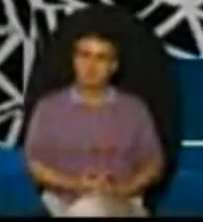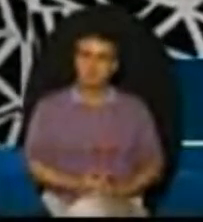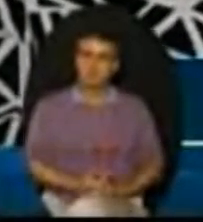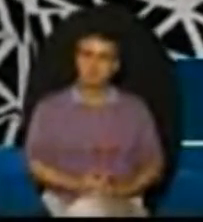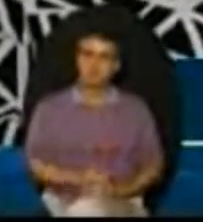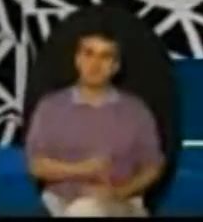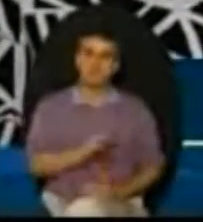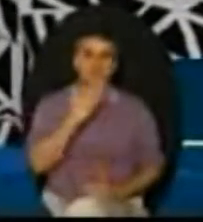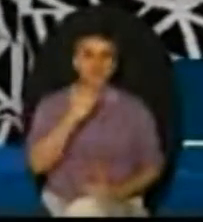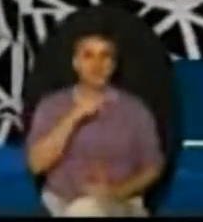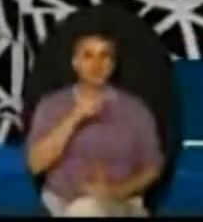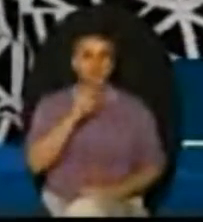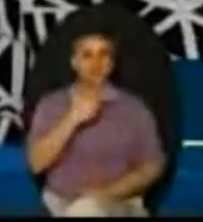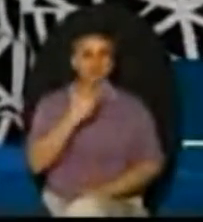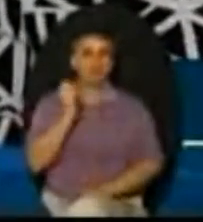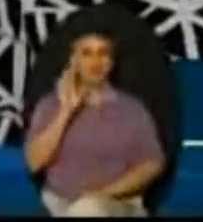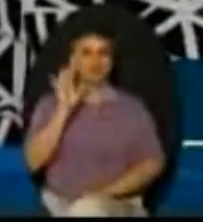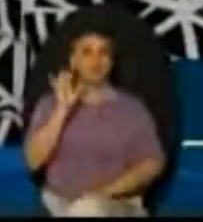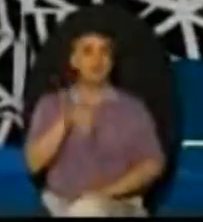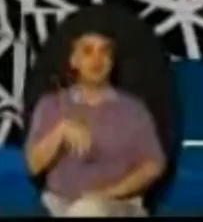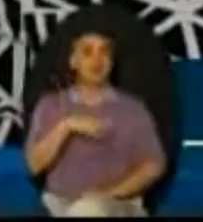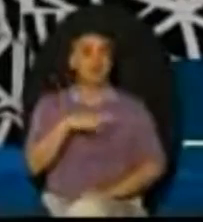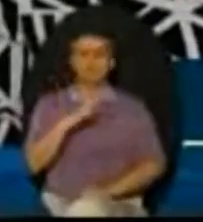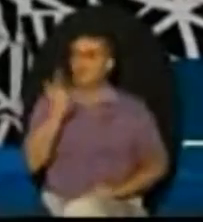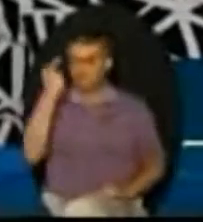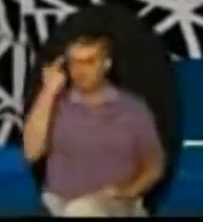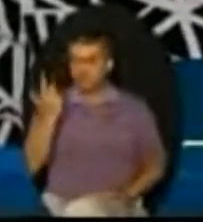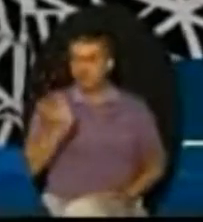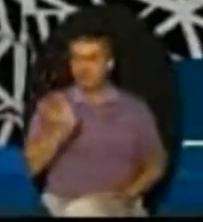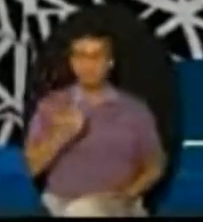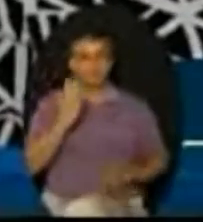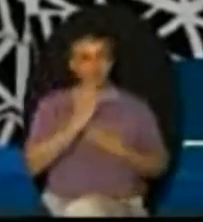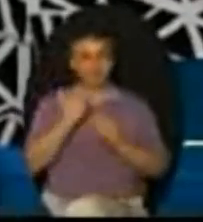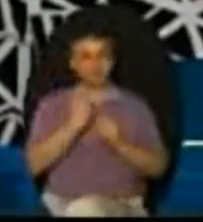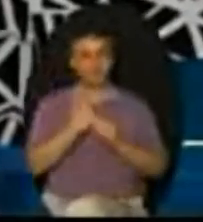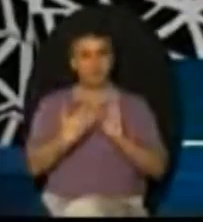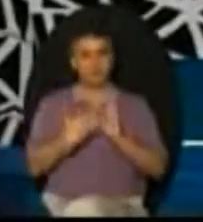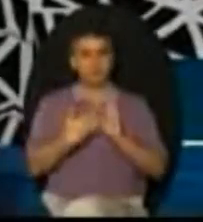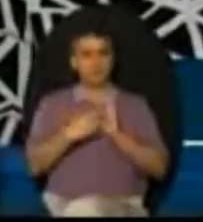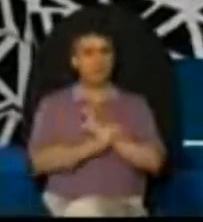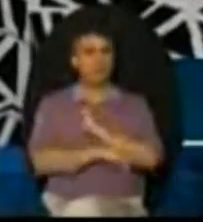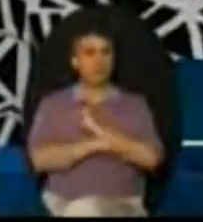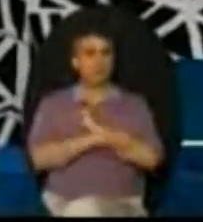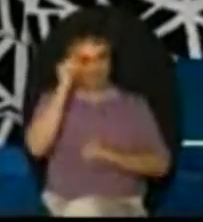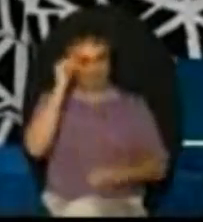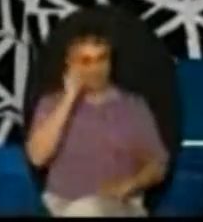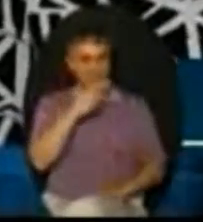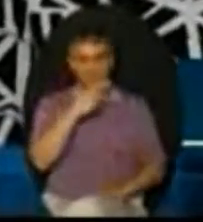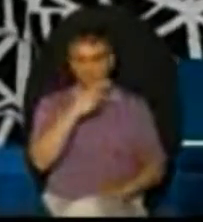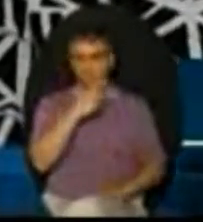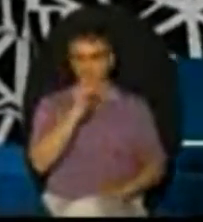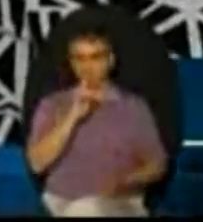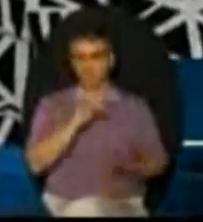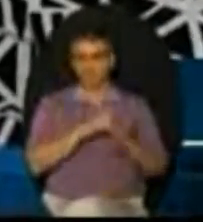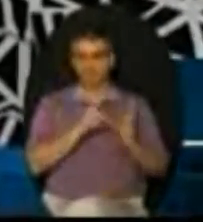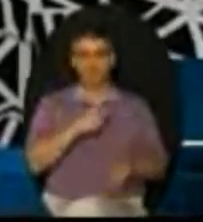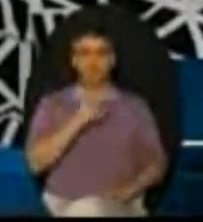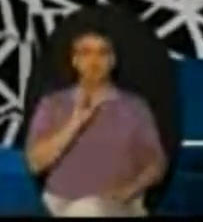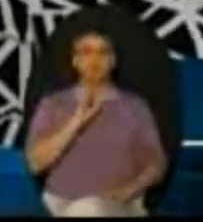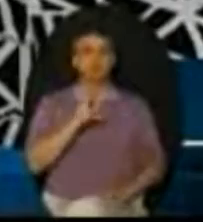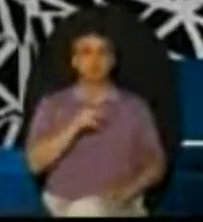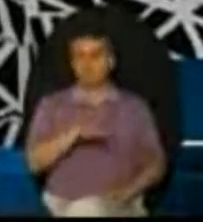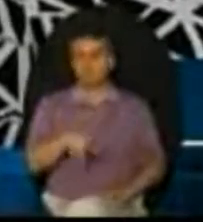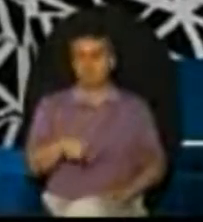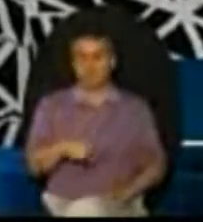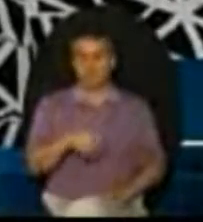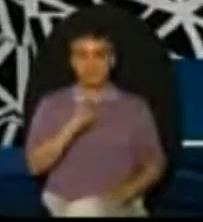ישראל כ-300,000 מאמרים. איך יודעים? היה מחקר של אוניברסיטת תל אביב, ששם זה מופיע. יש לנו היום